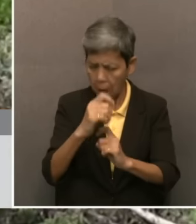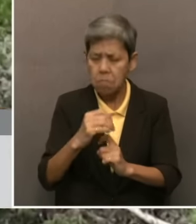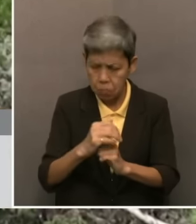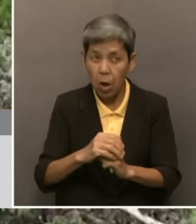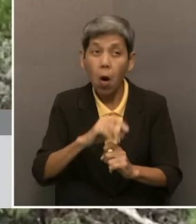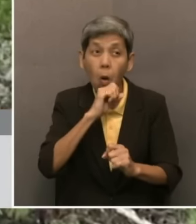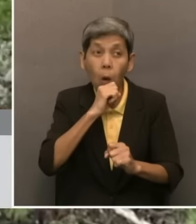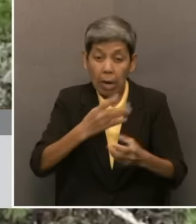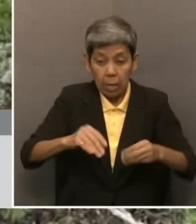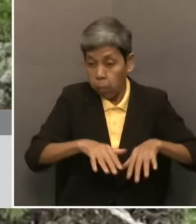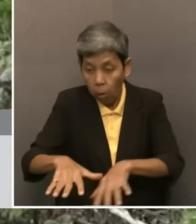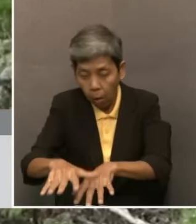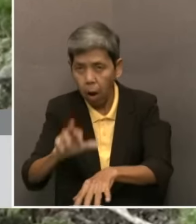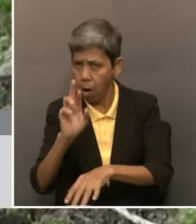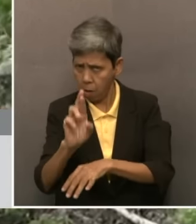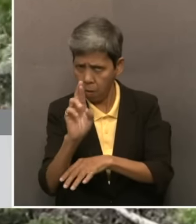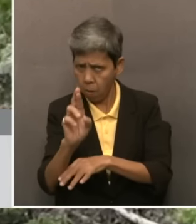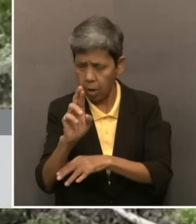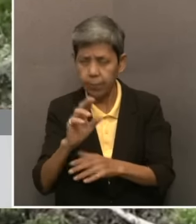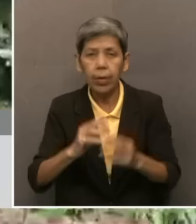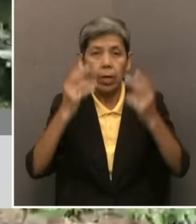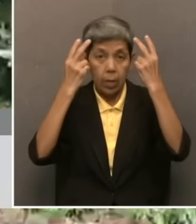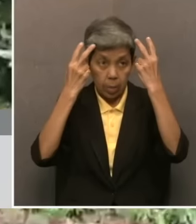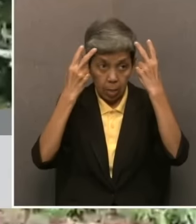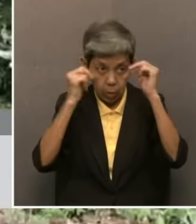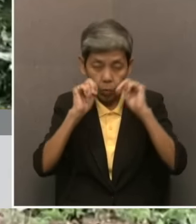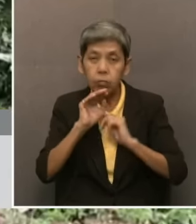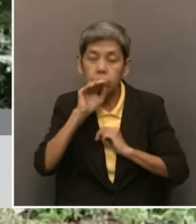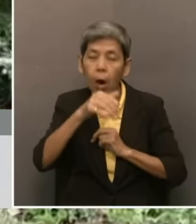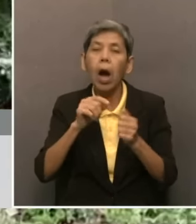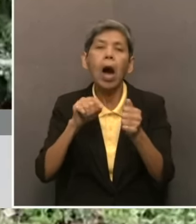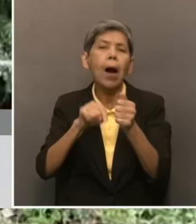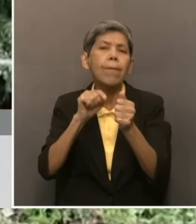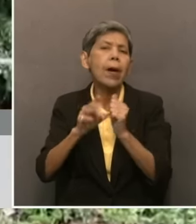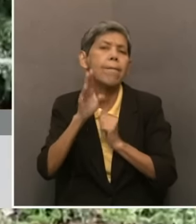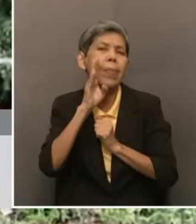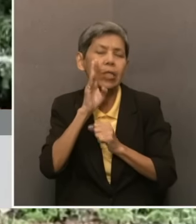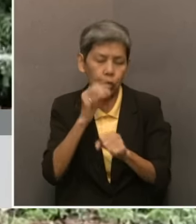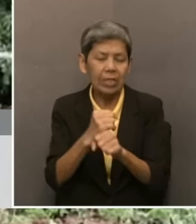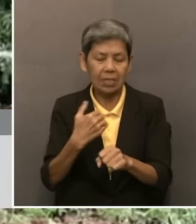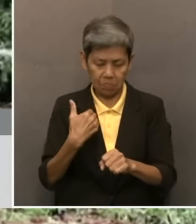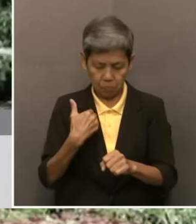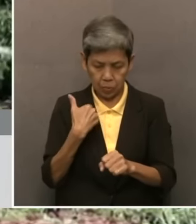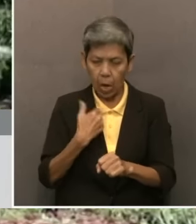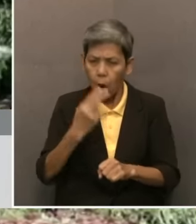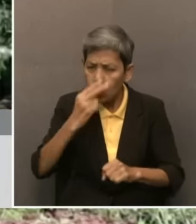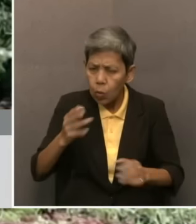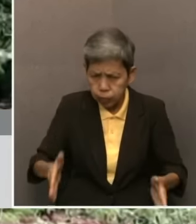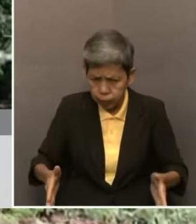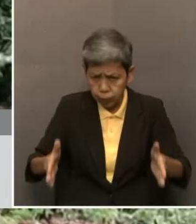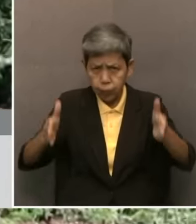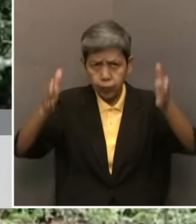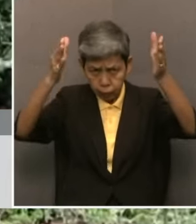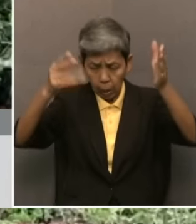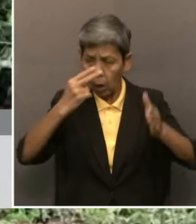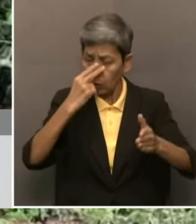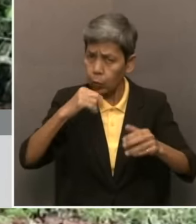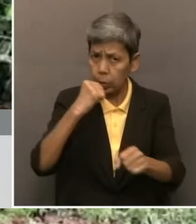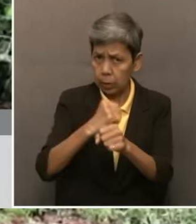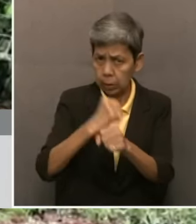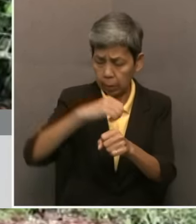ากเกิดดินสไลด์ตัวค่ะนายกเทศมนตรีเมืองเบตงเผยว่าในส่วนของการตรวจสอบโครงสร้างและตัวอาคารสำนักง